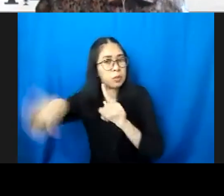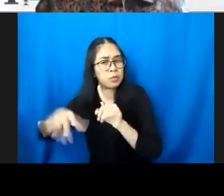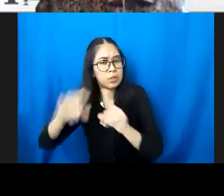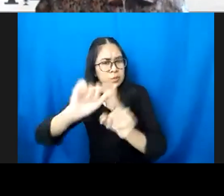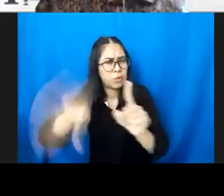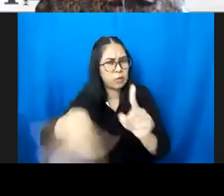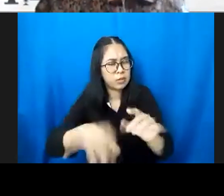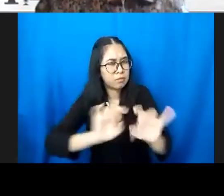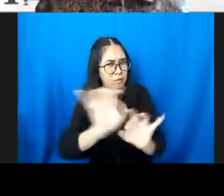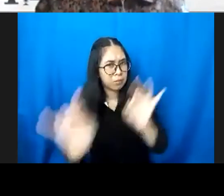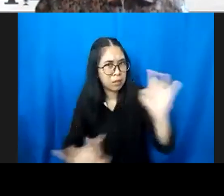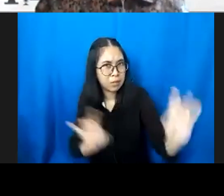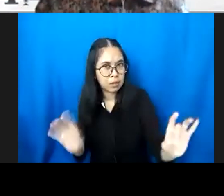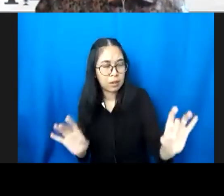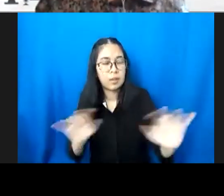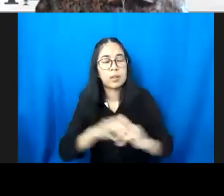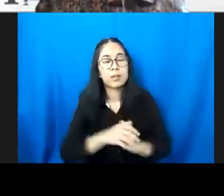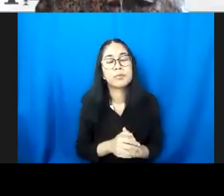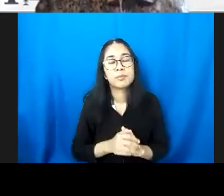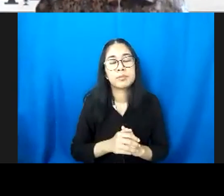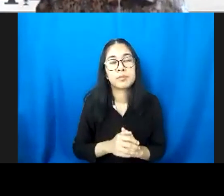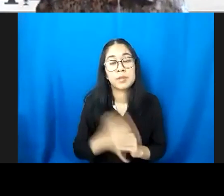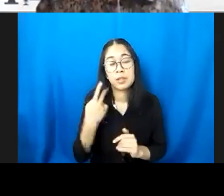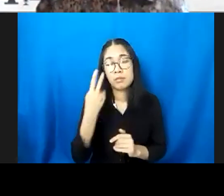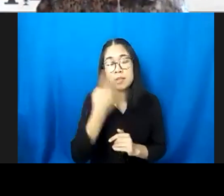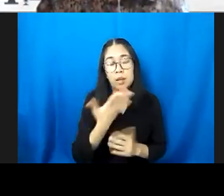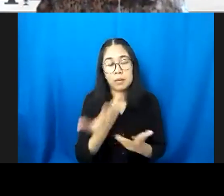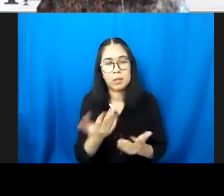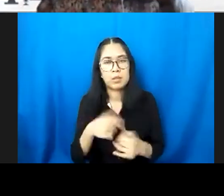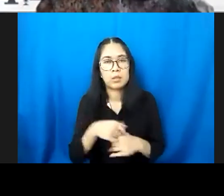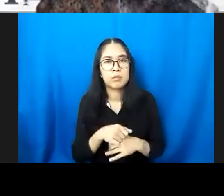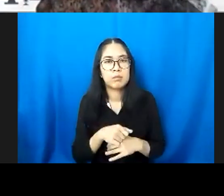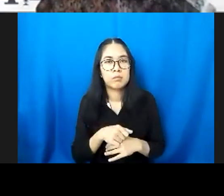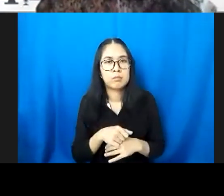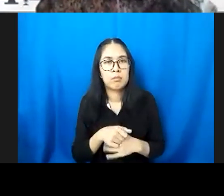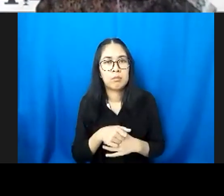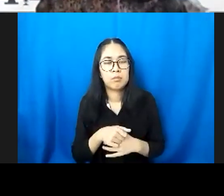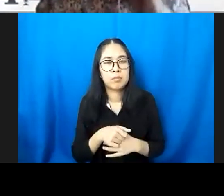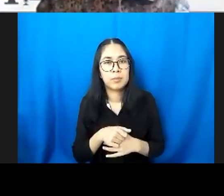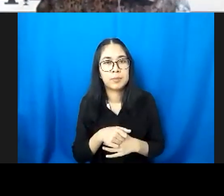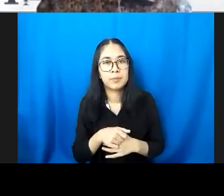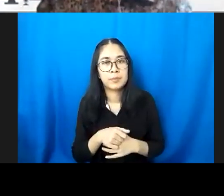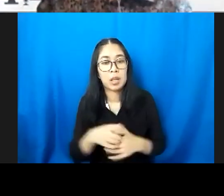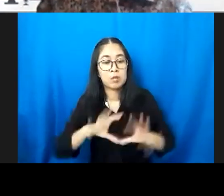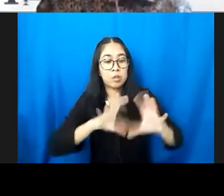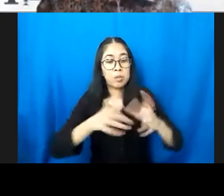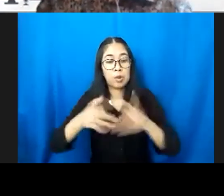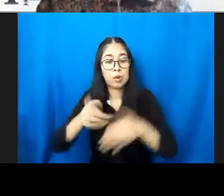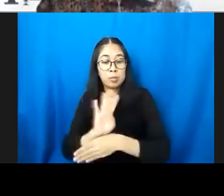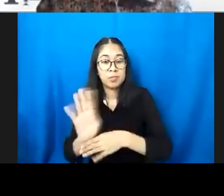diperhatikan adalah kita memang tidak sembarangan ya, mengajak kelompok bisnis yang